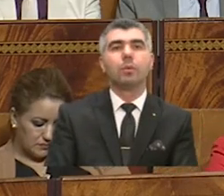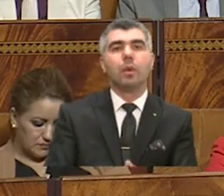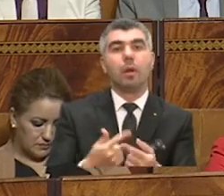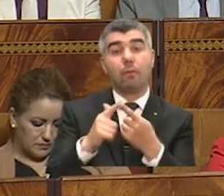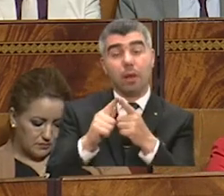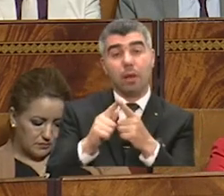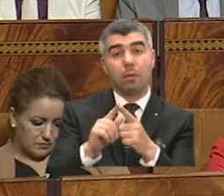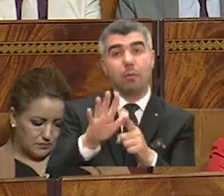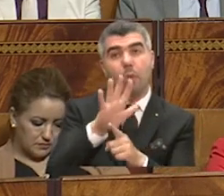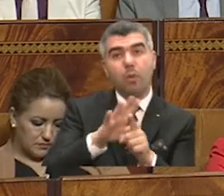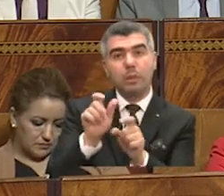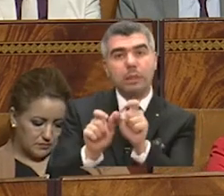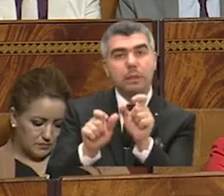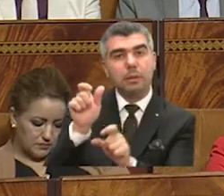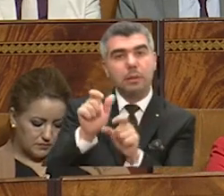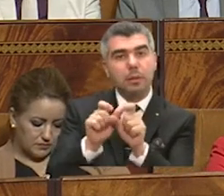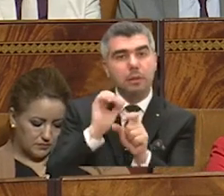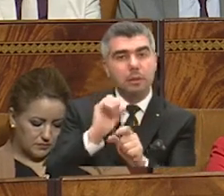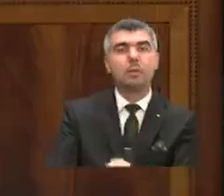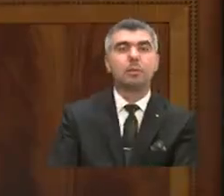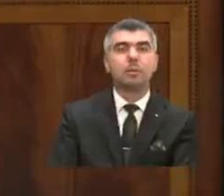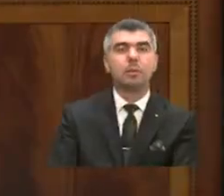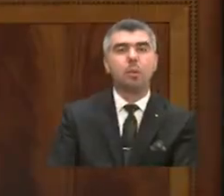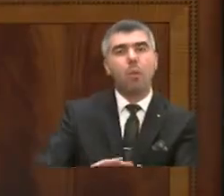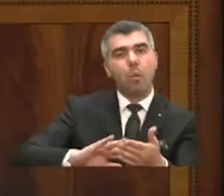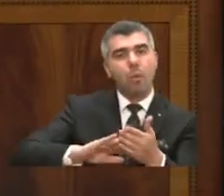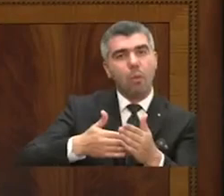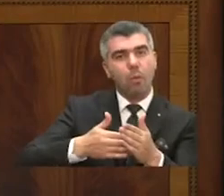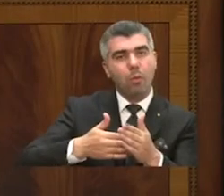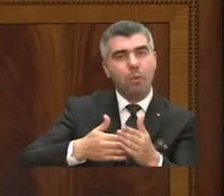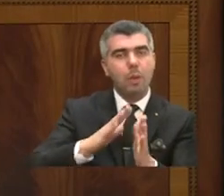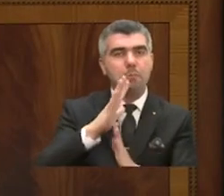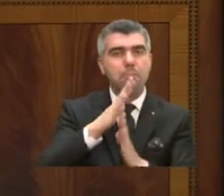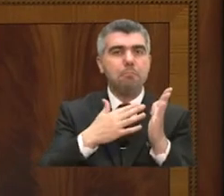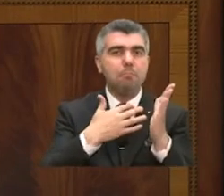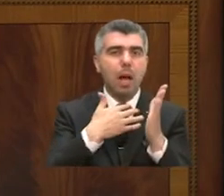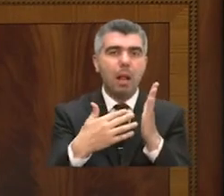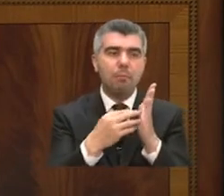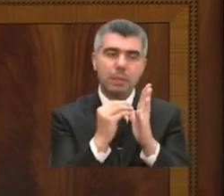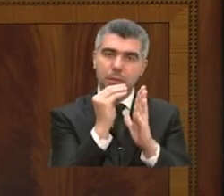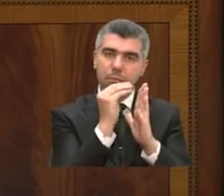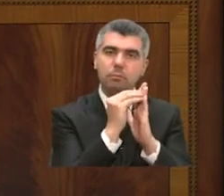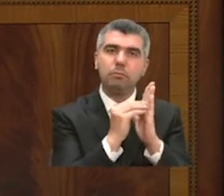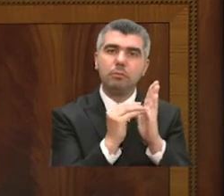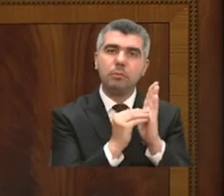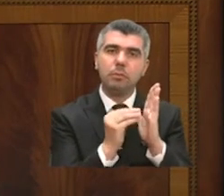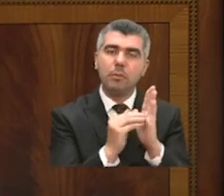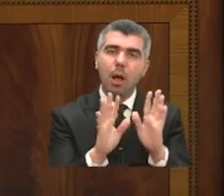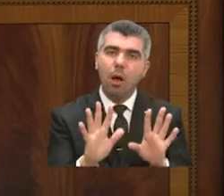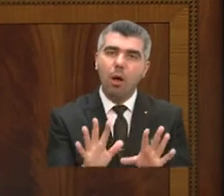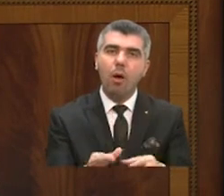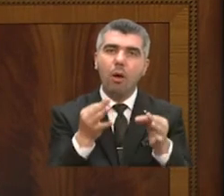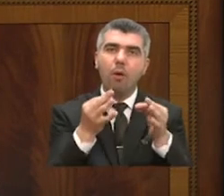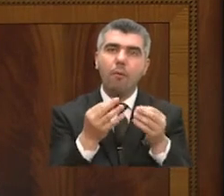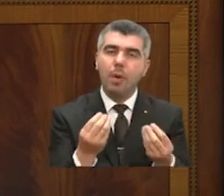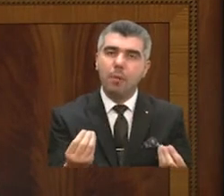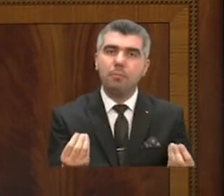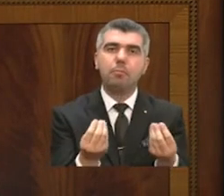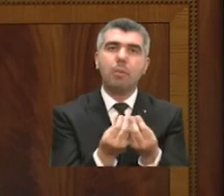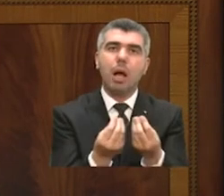كافة المتدخلين وكل البرامج القائمة لتحقيق التكامل فيما